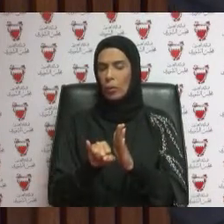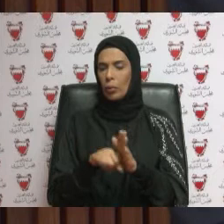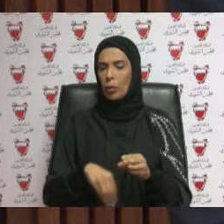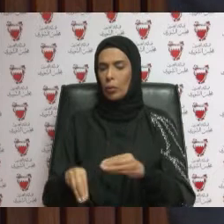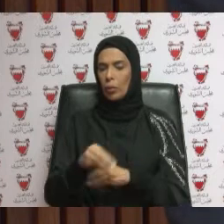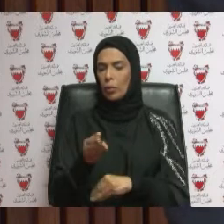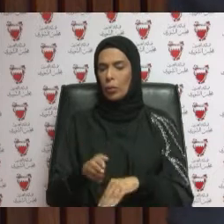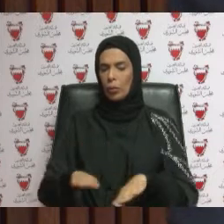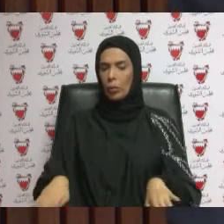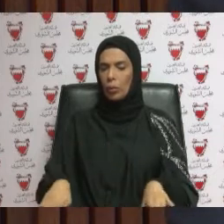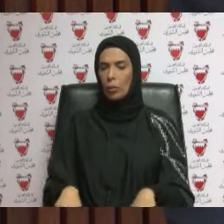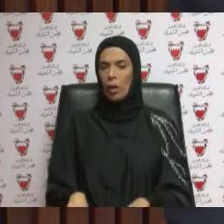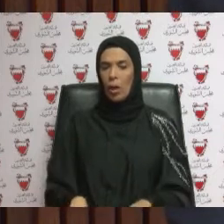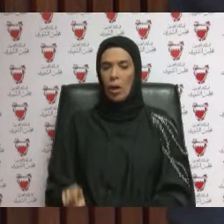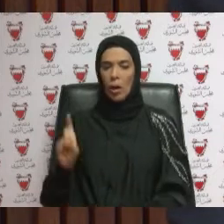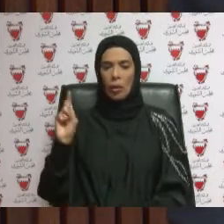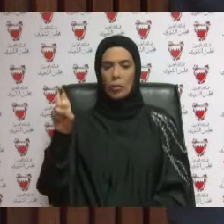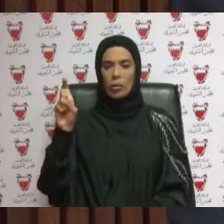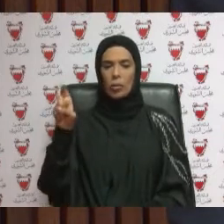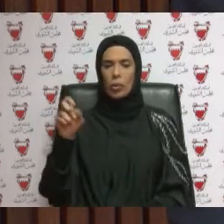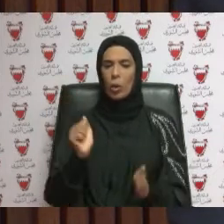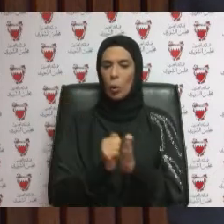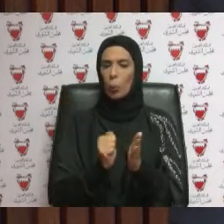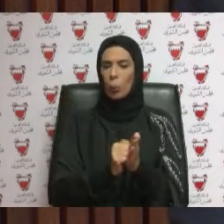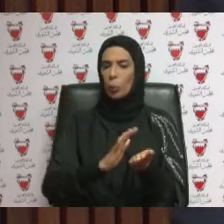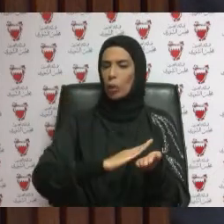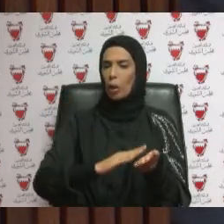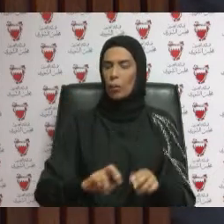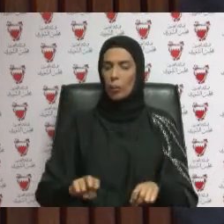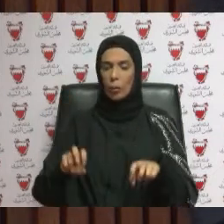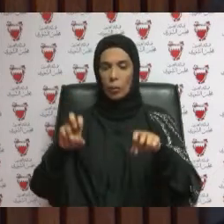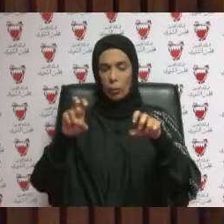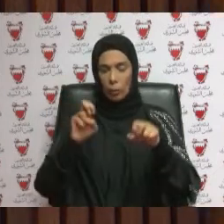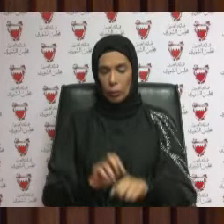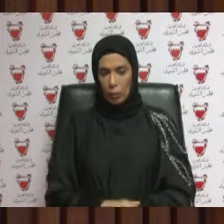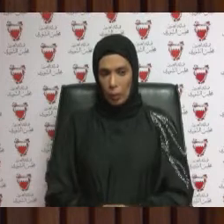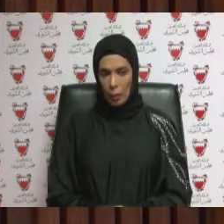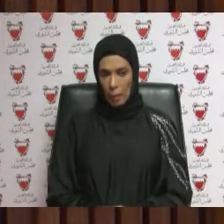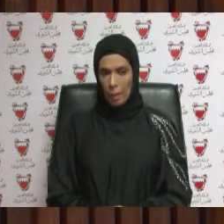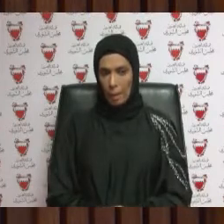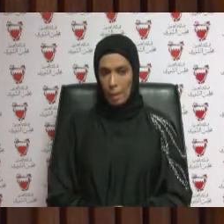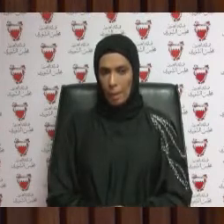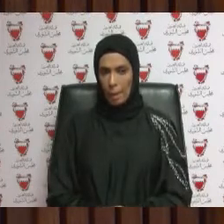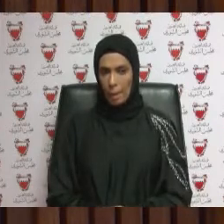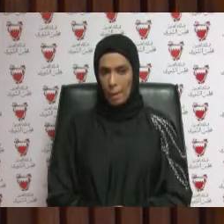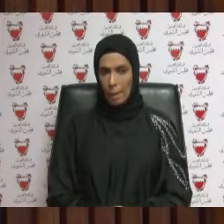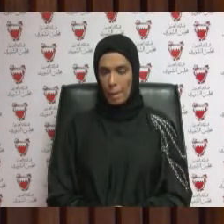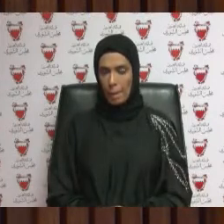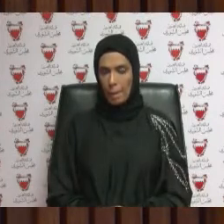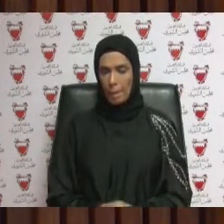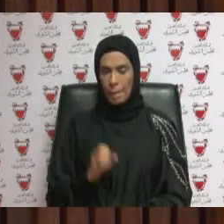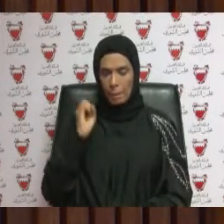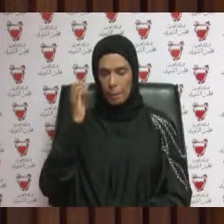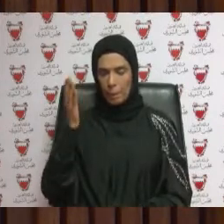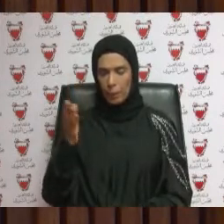أحكام قانون إيجار العقارات الصادر بالقانون رقم 27 لسنة 2014 البناء المعد بناء على الاقتراح